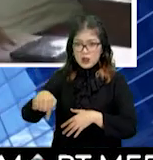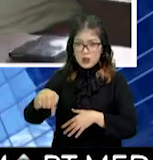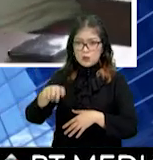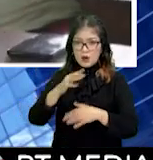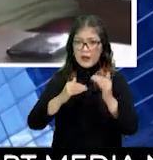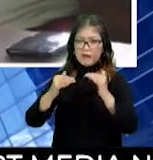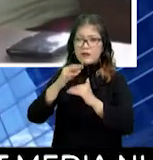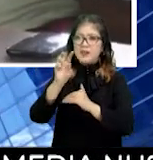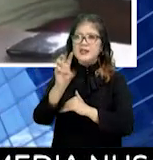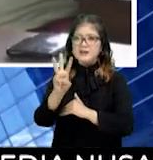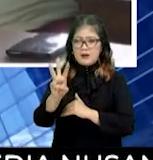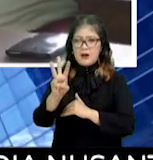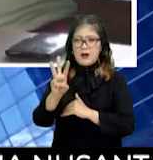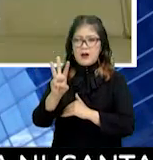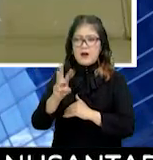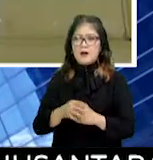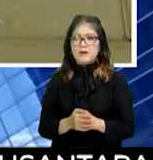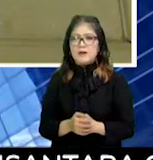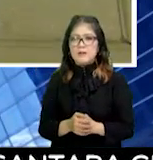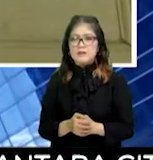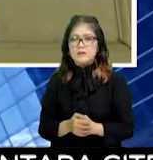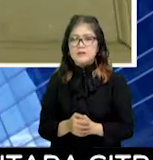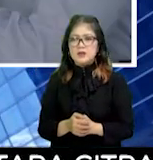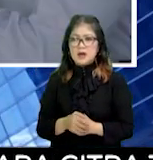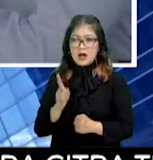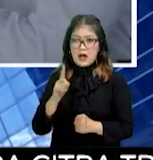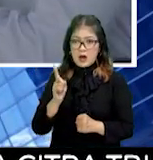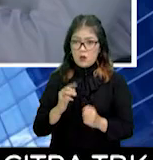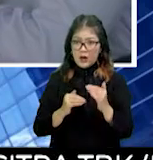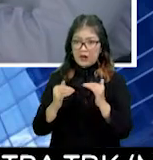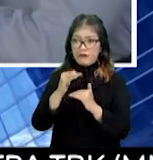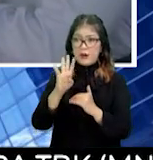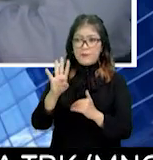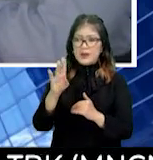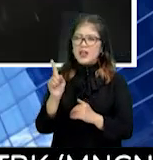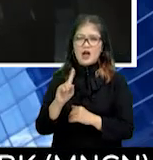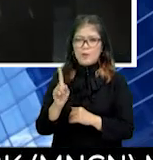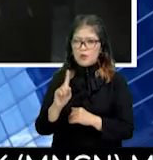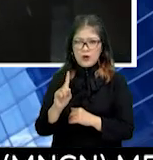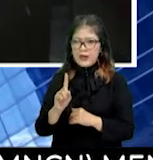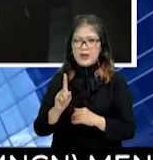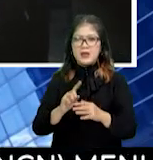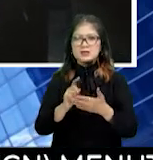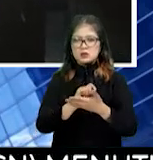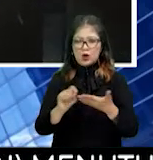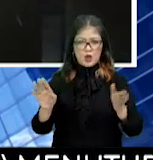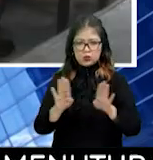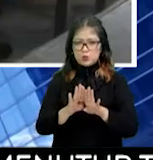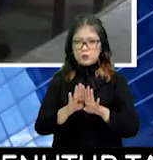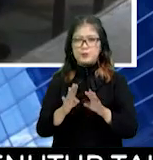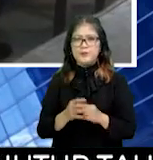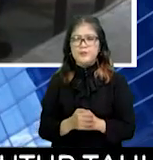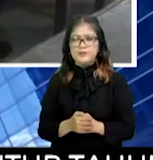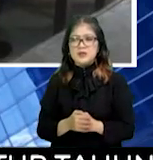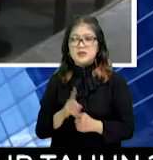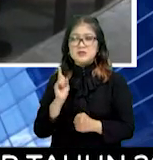Yaitu PTM terbatas atau kalau level 4 sama sekali tidak boleh melaksanakan PTM. Karena kemarin bayangkan,